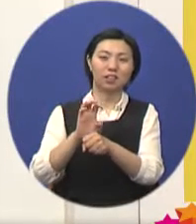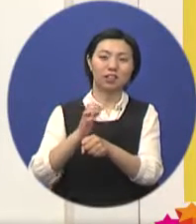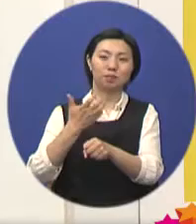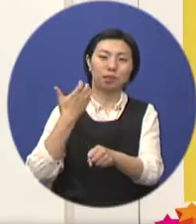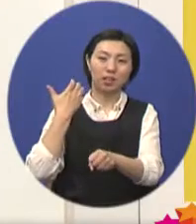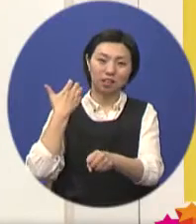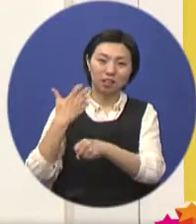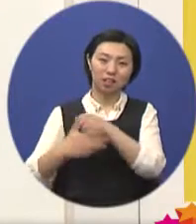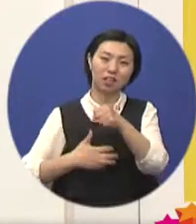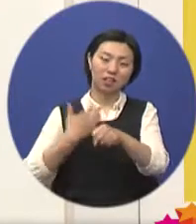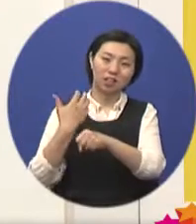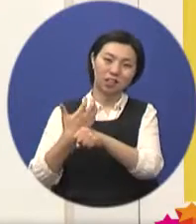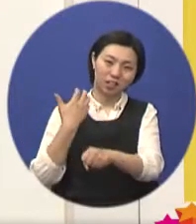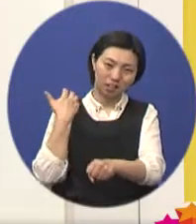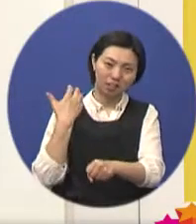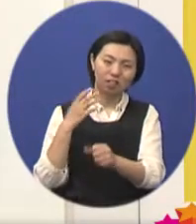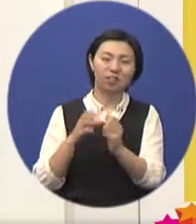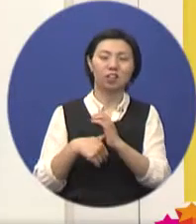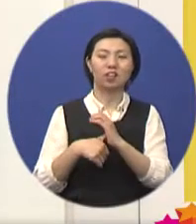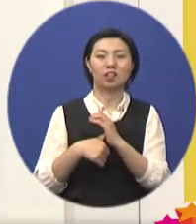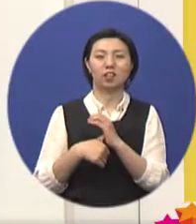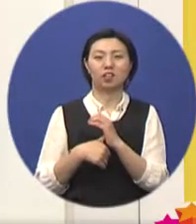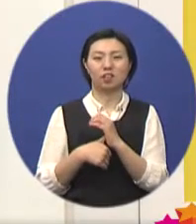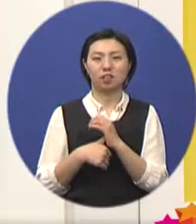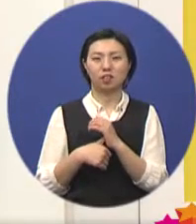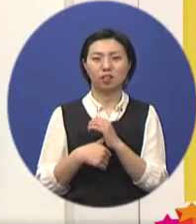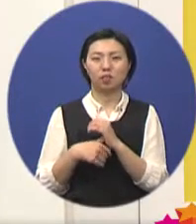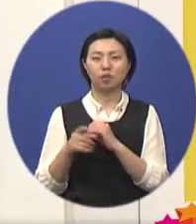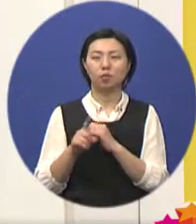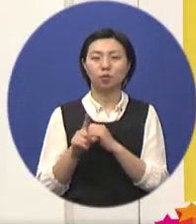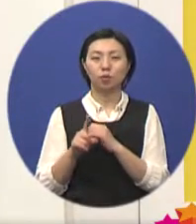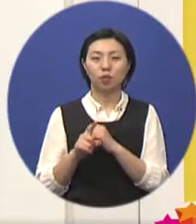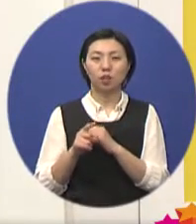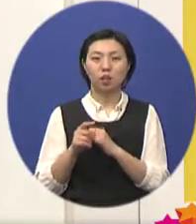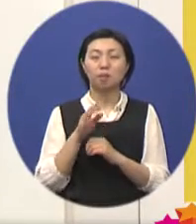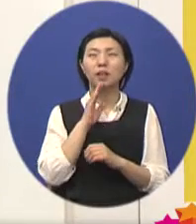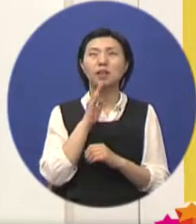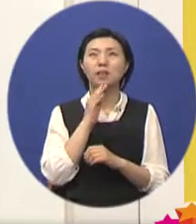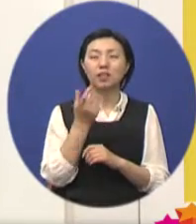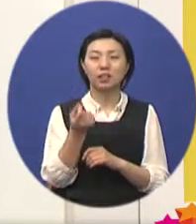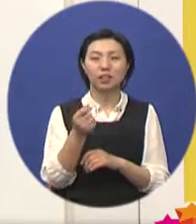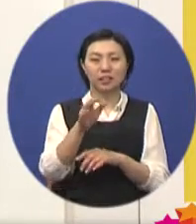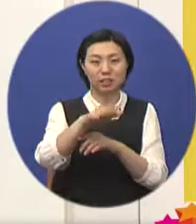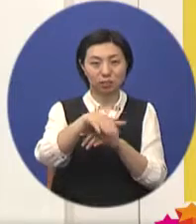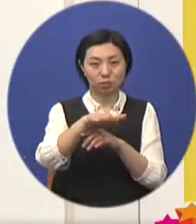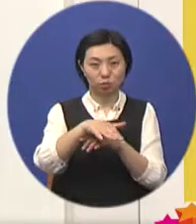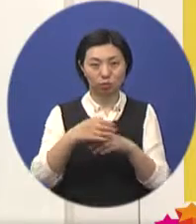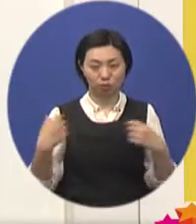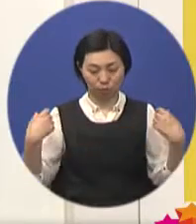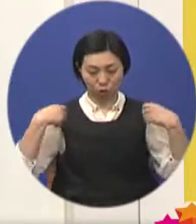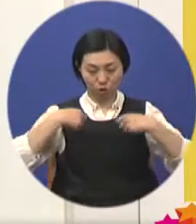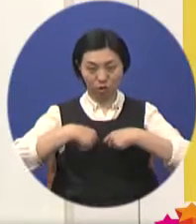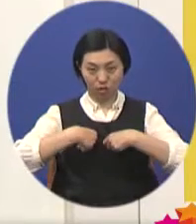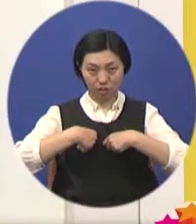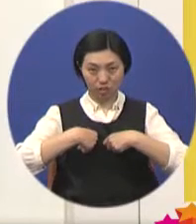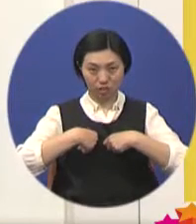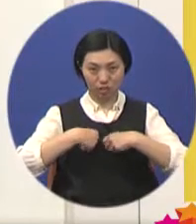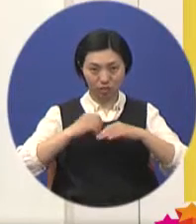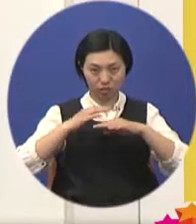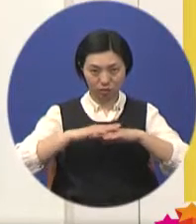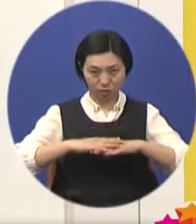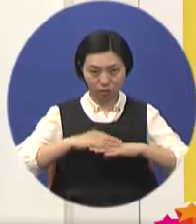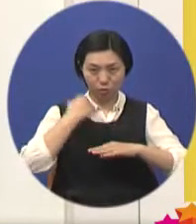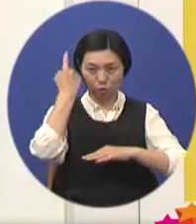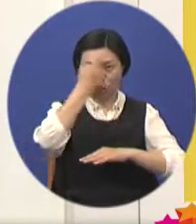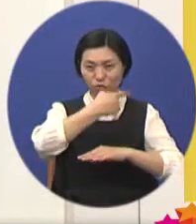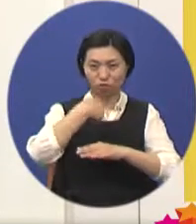맞아. 저기 우리 올케 언니들 볼 되는 사람 보면요. 네. 시골에 이렇게 쪽들이 입혀서 뭐 이렇게 뭐 씌워가지고 이렇게 해가지고